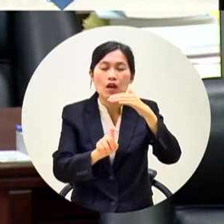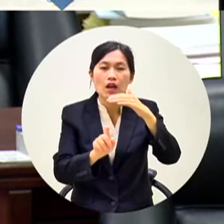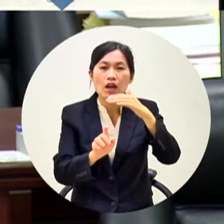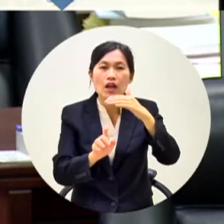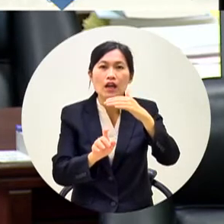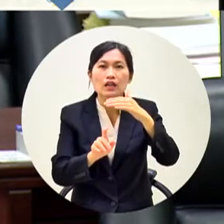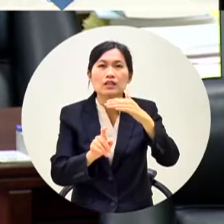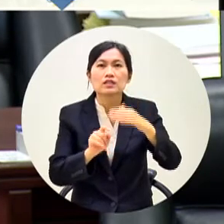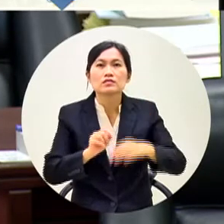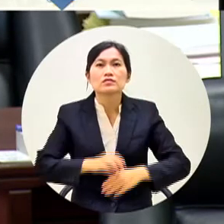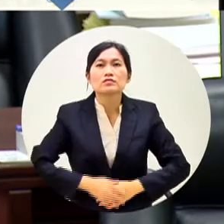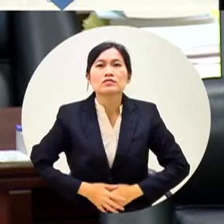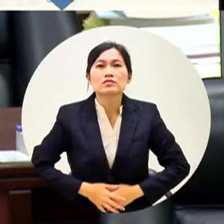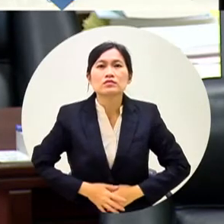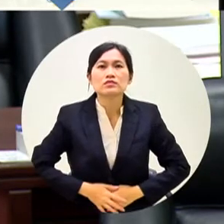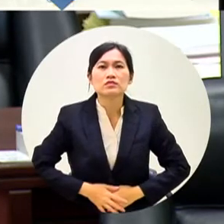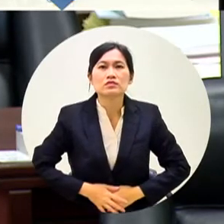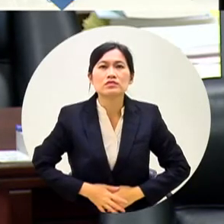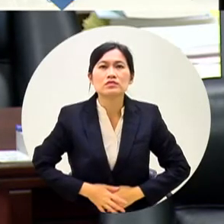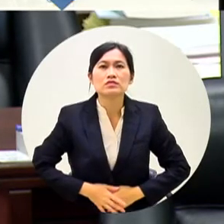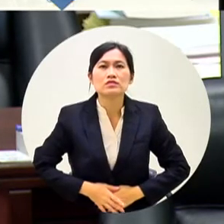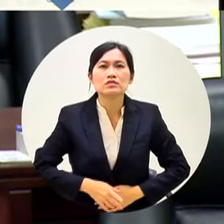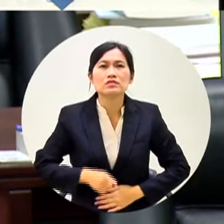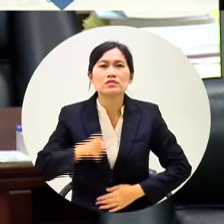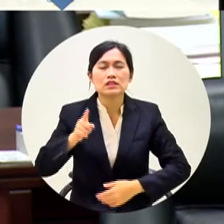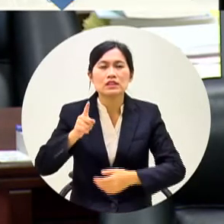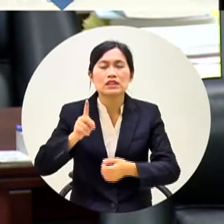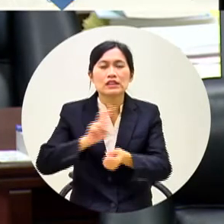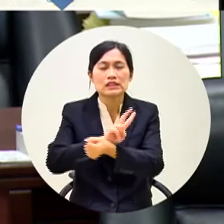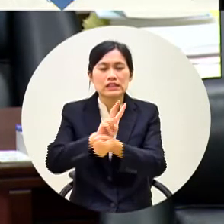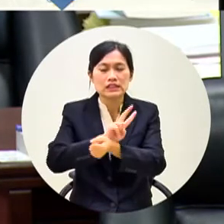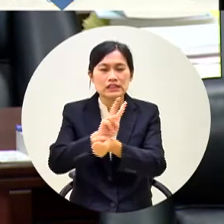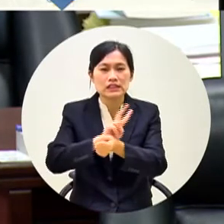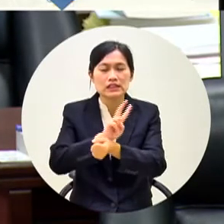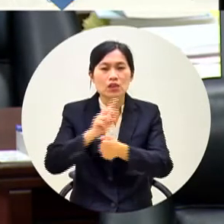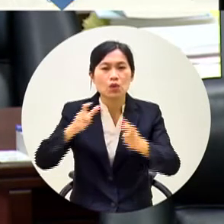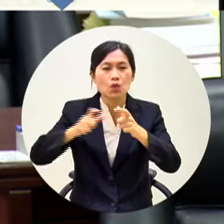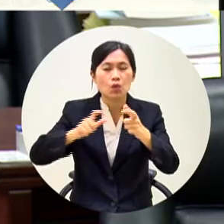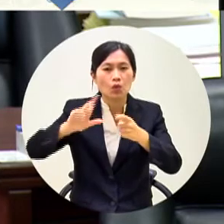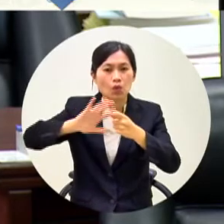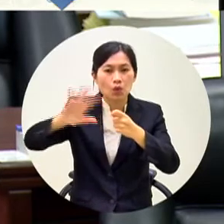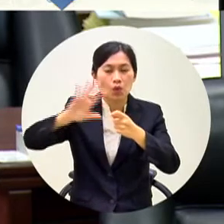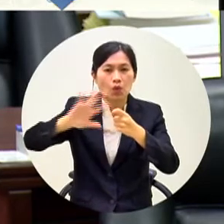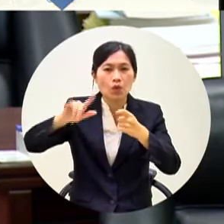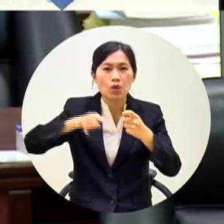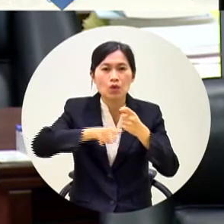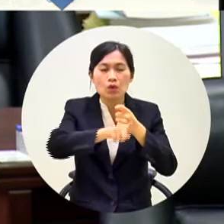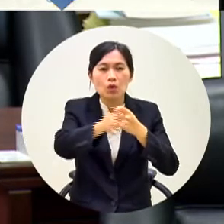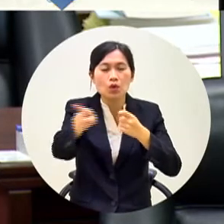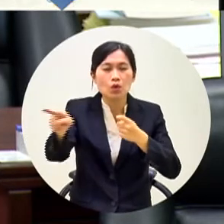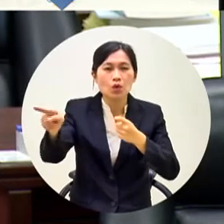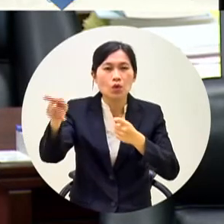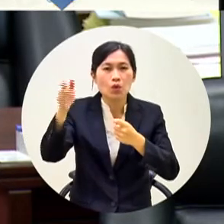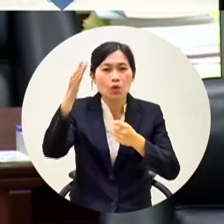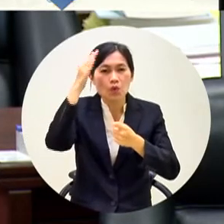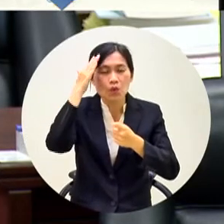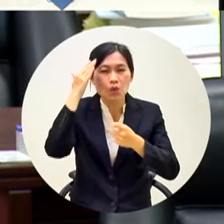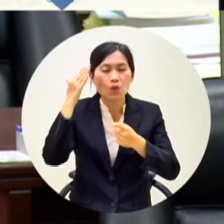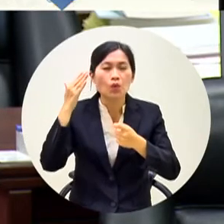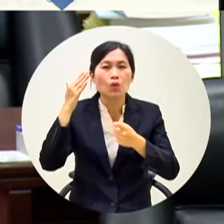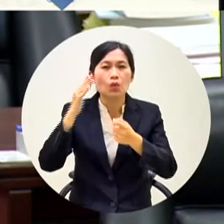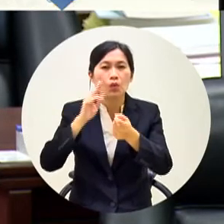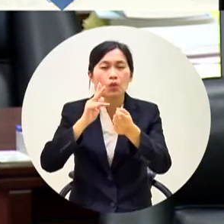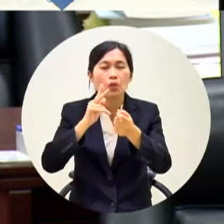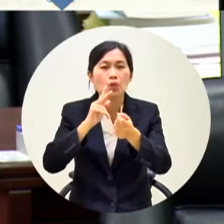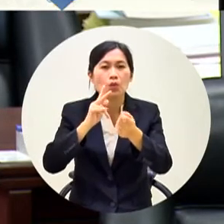林路，吼、哦，安林务高中，啊，这边要去乌仔拿，这主要道路，啊，搁这个水公